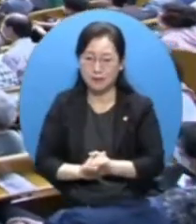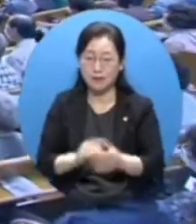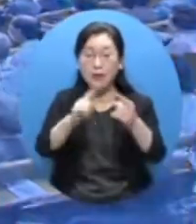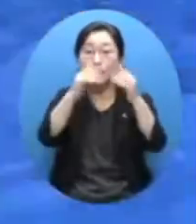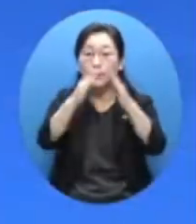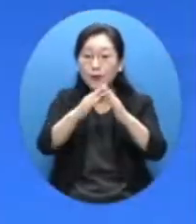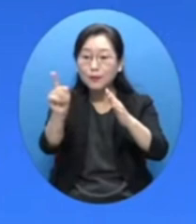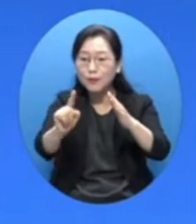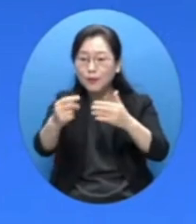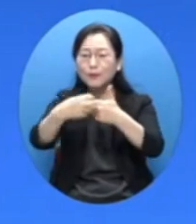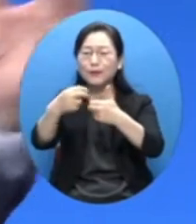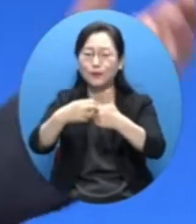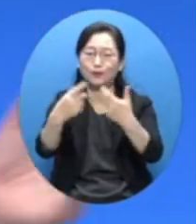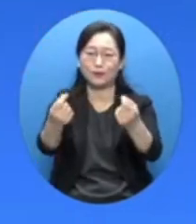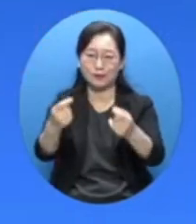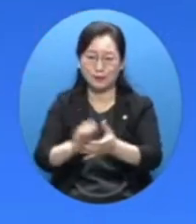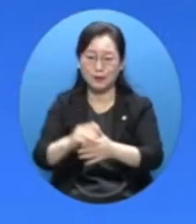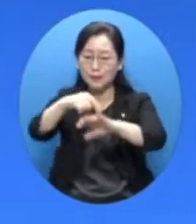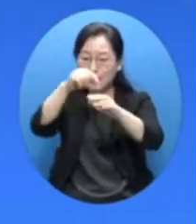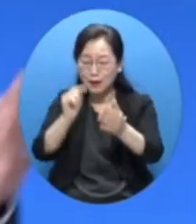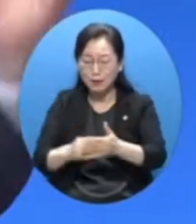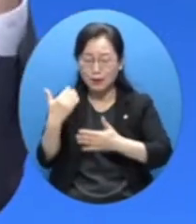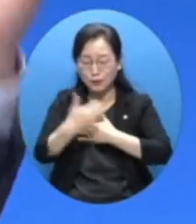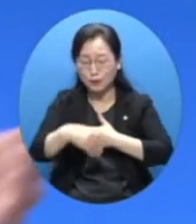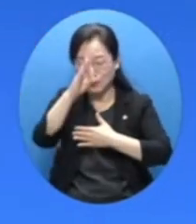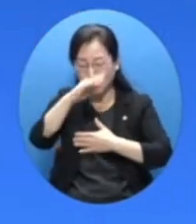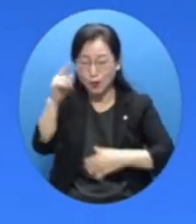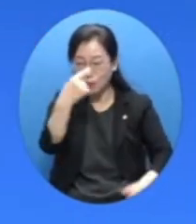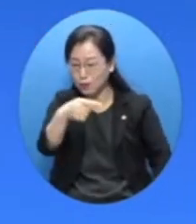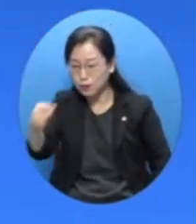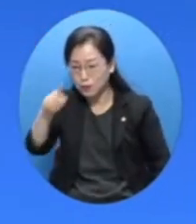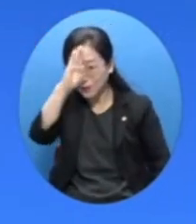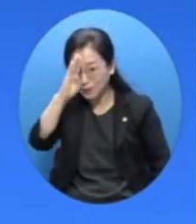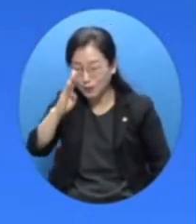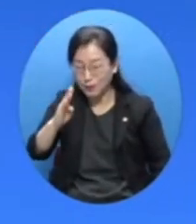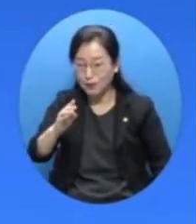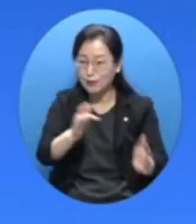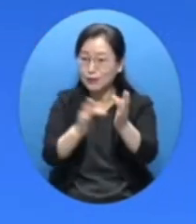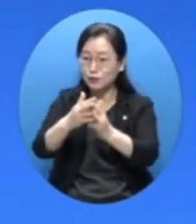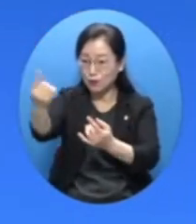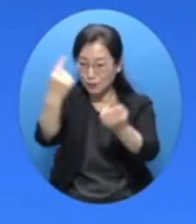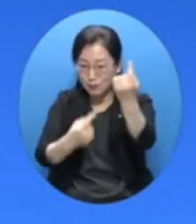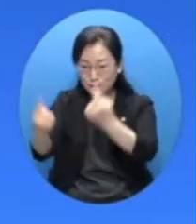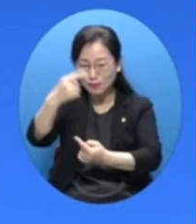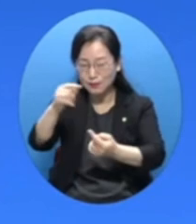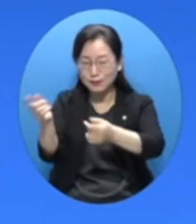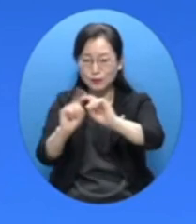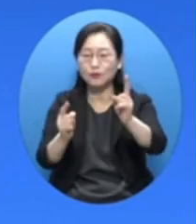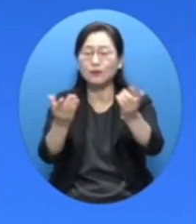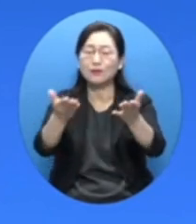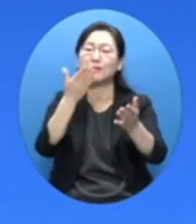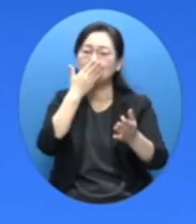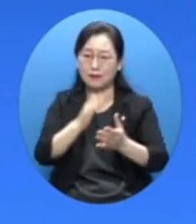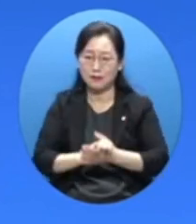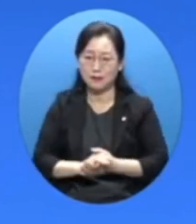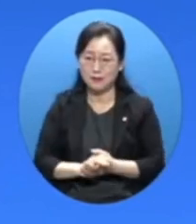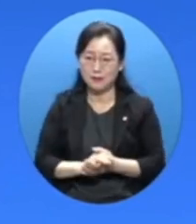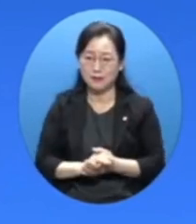교회는 병원입니다 마음의 병 육신의 병 어떤 병 걸렸는지 교회 나오면 시험을 받게 되는 것입니다